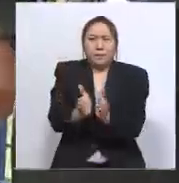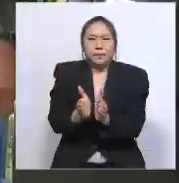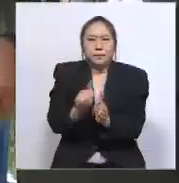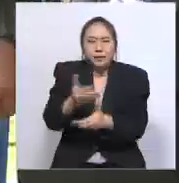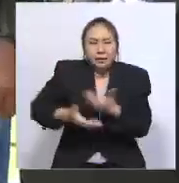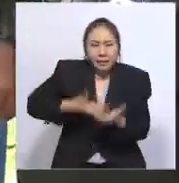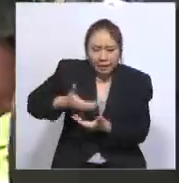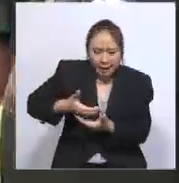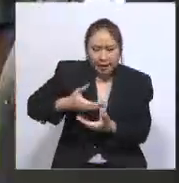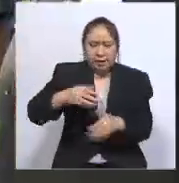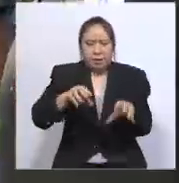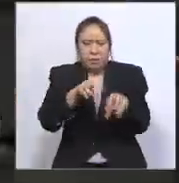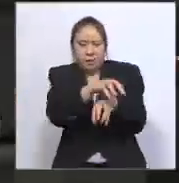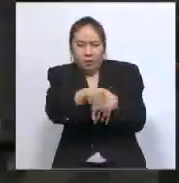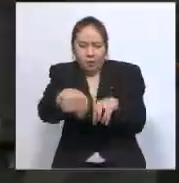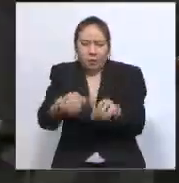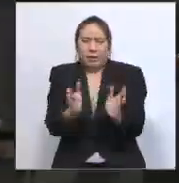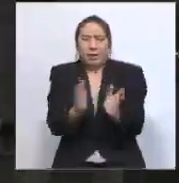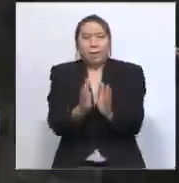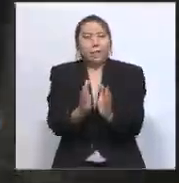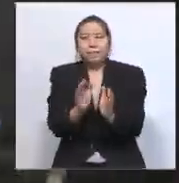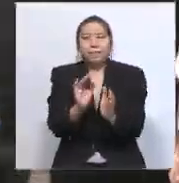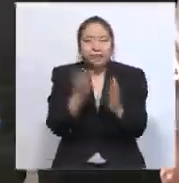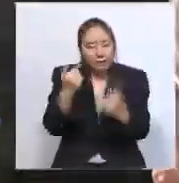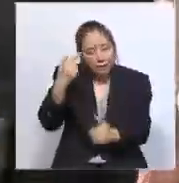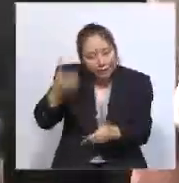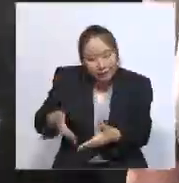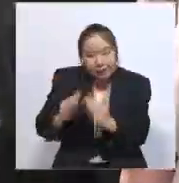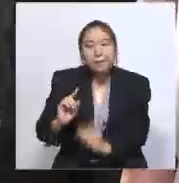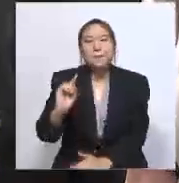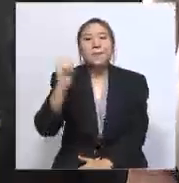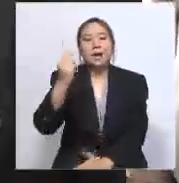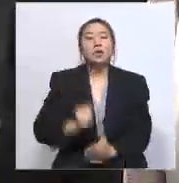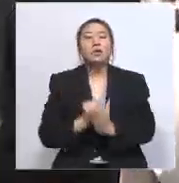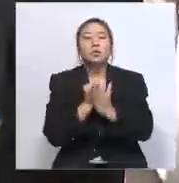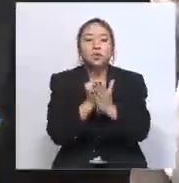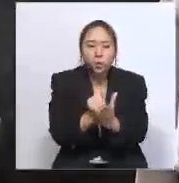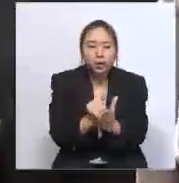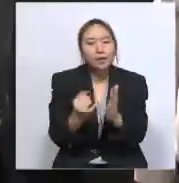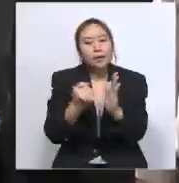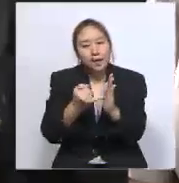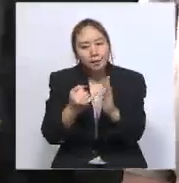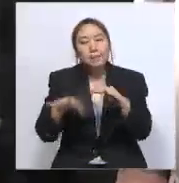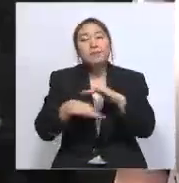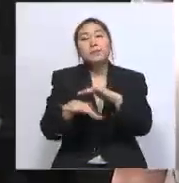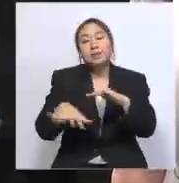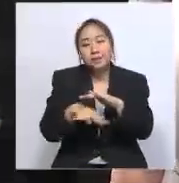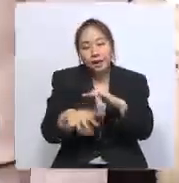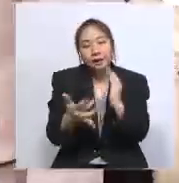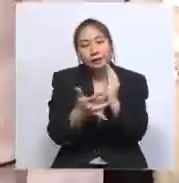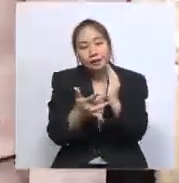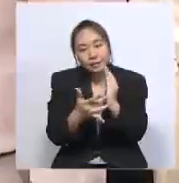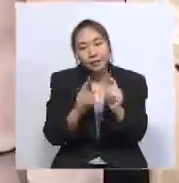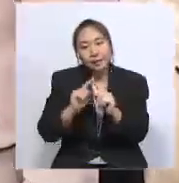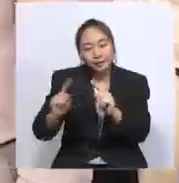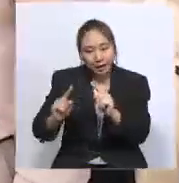การค้าตลาดช่องจอมที่แออัดไม่เหมาะสมการก่อสร้างใหม่จะเป็นการอำนวยความสะดวกเป็นปัจจัยพื้นฐานด้านเครื่องมือเทคโนโลยี